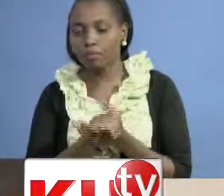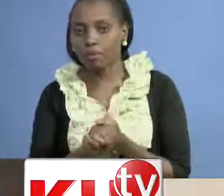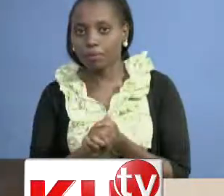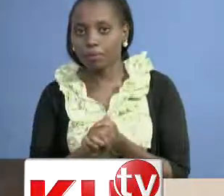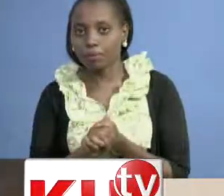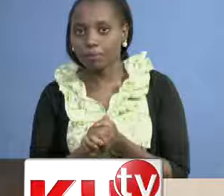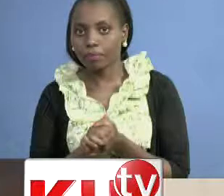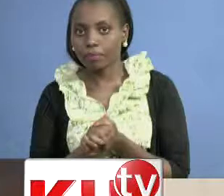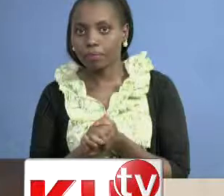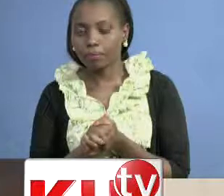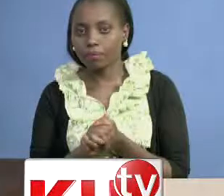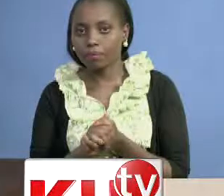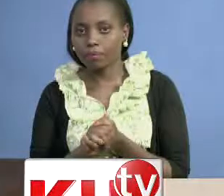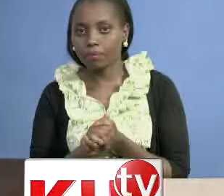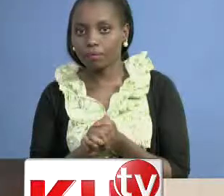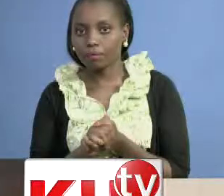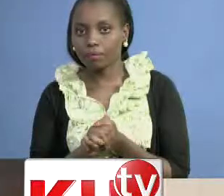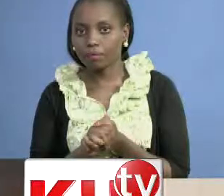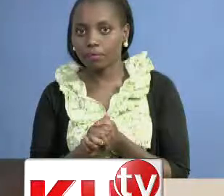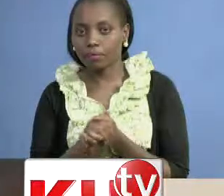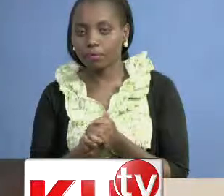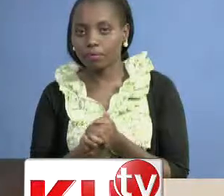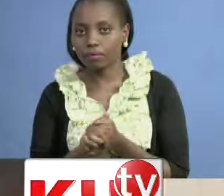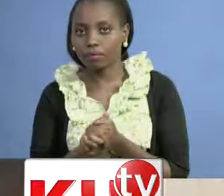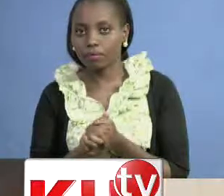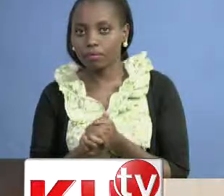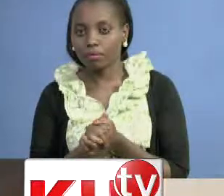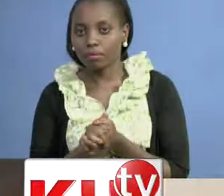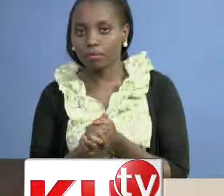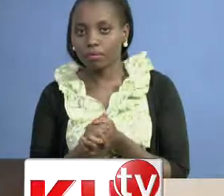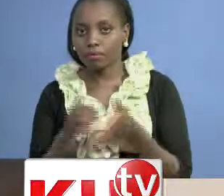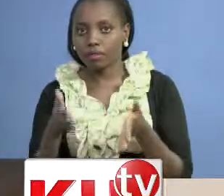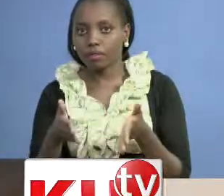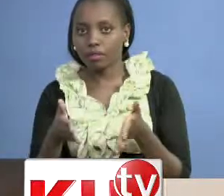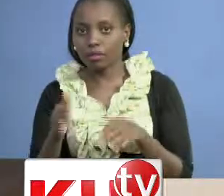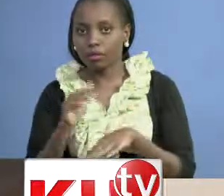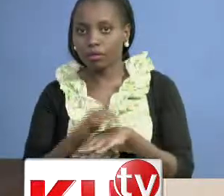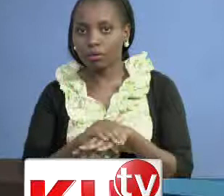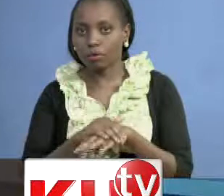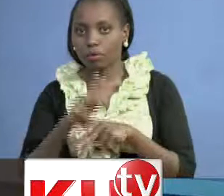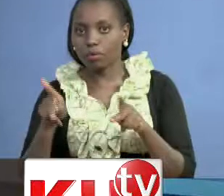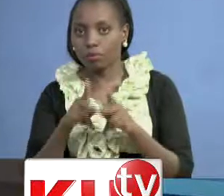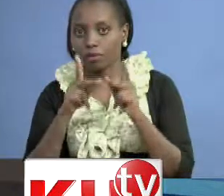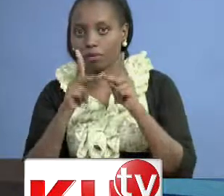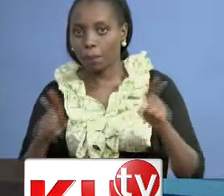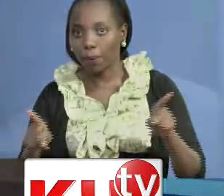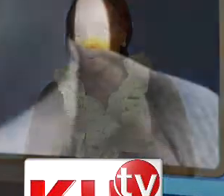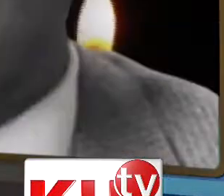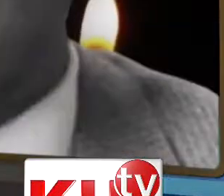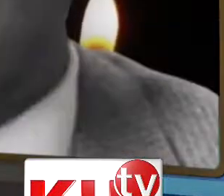great man, Mzee Matiba, in everlasting peace.